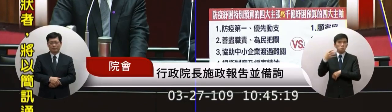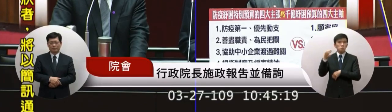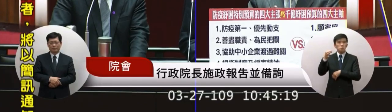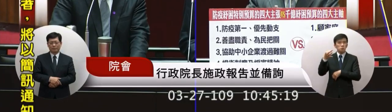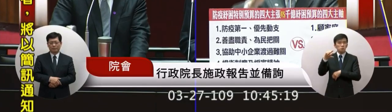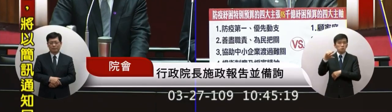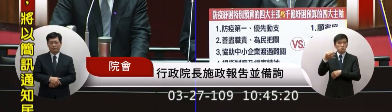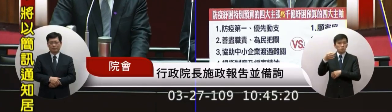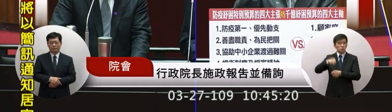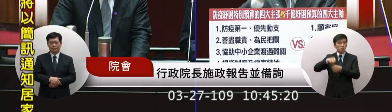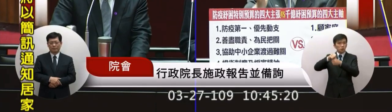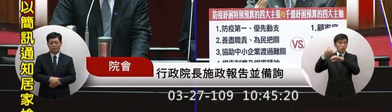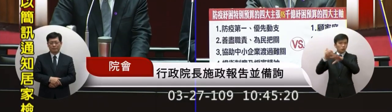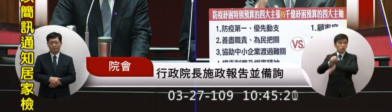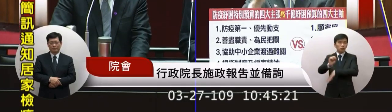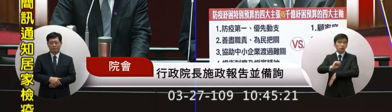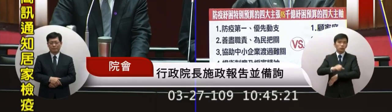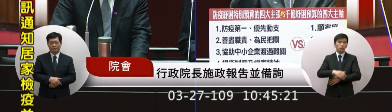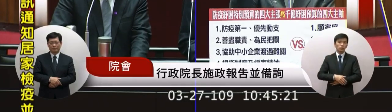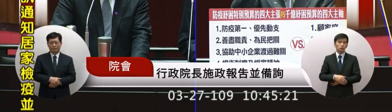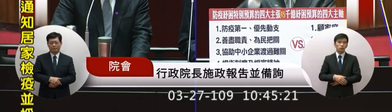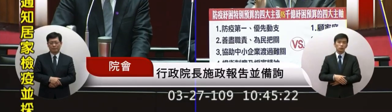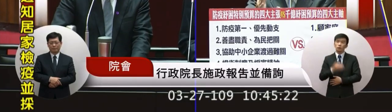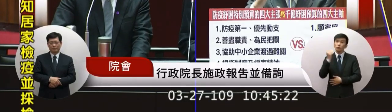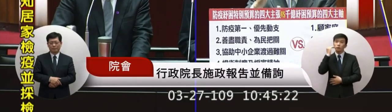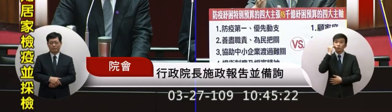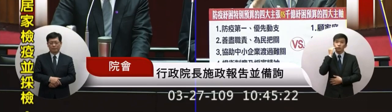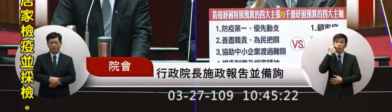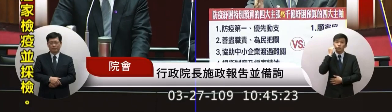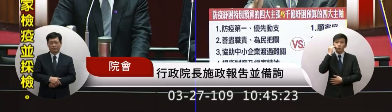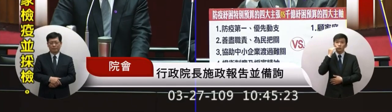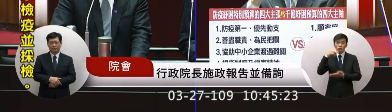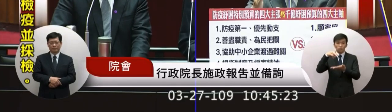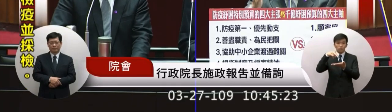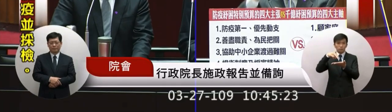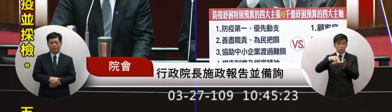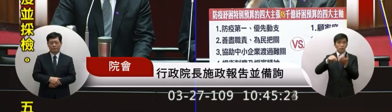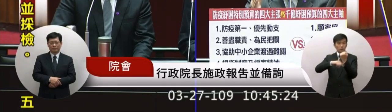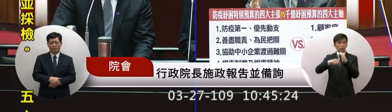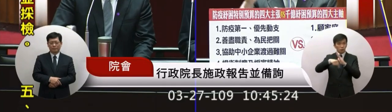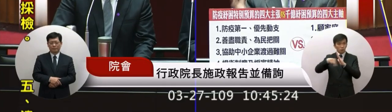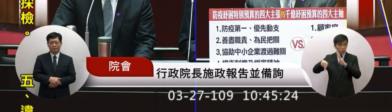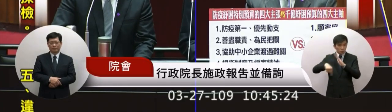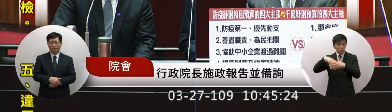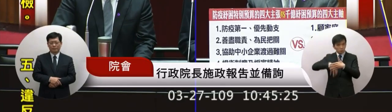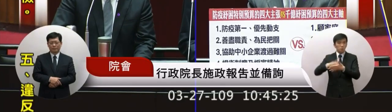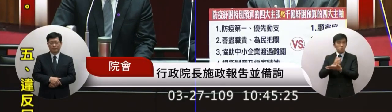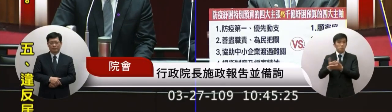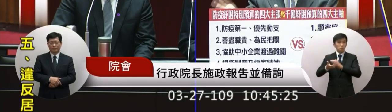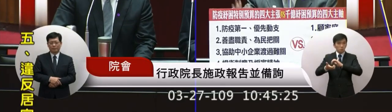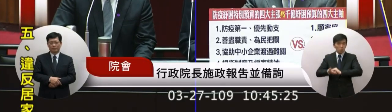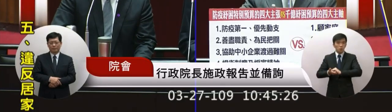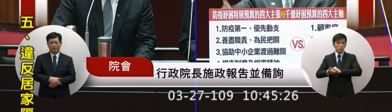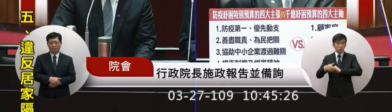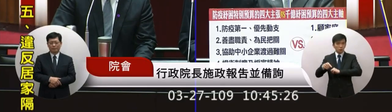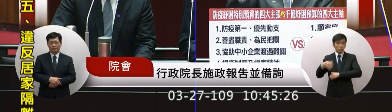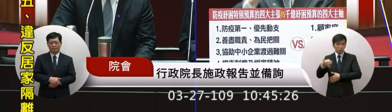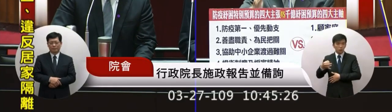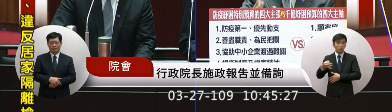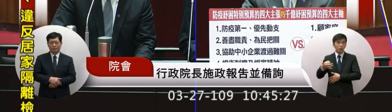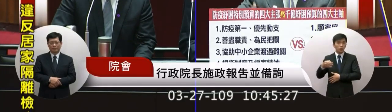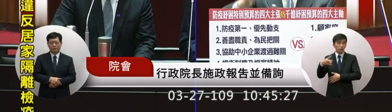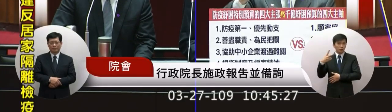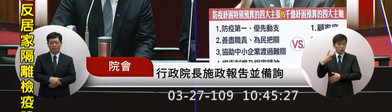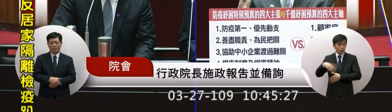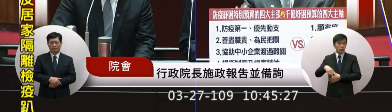啦。今仔日假设咱若假设伫立法院审查定案删除还是删减的物件。有缘会当